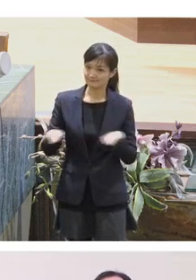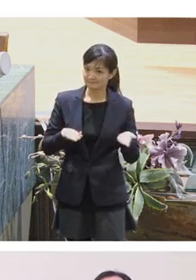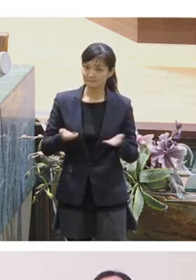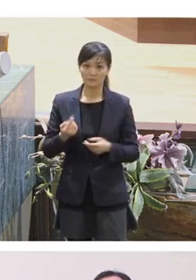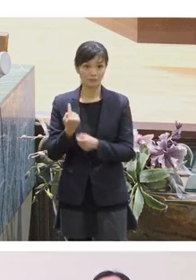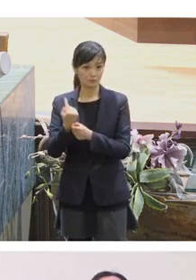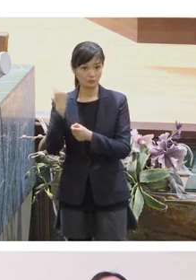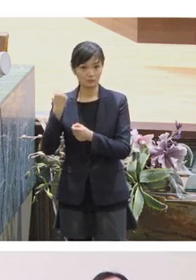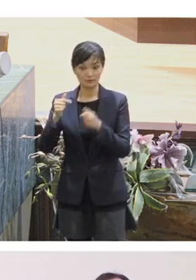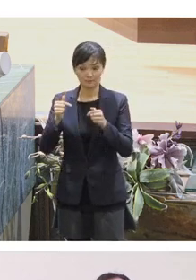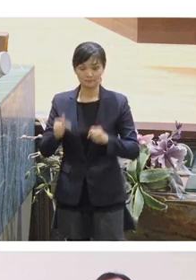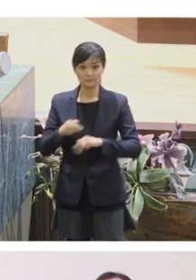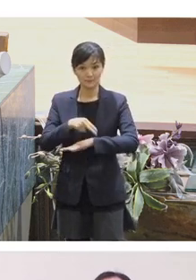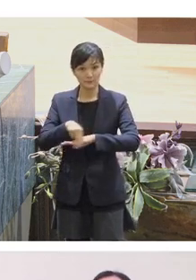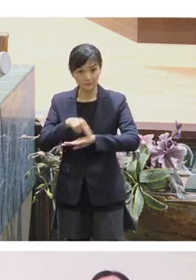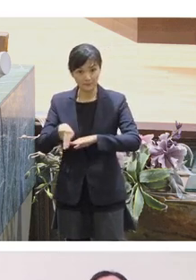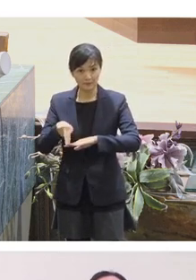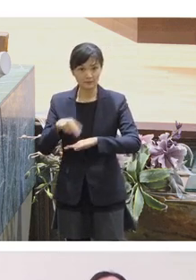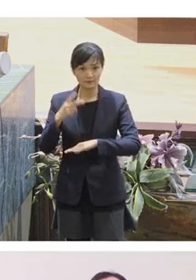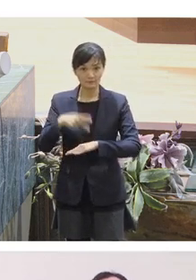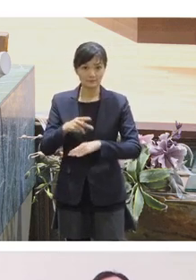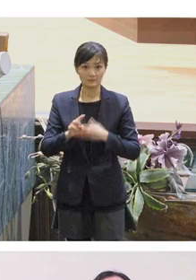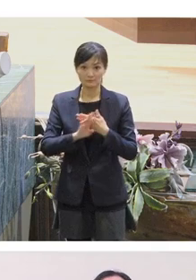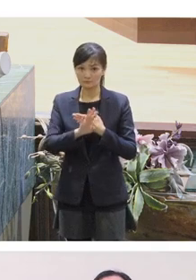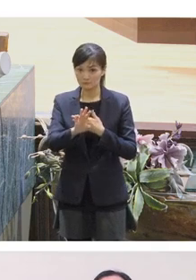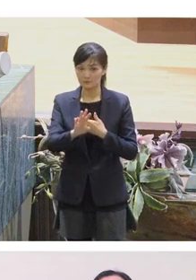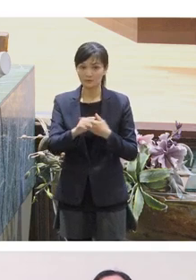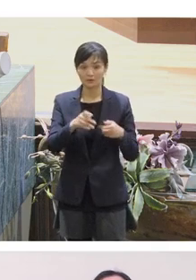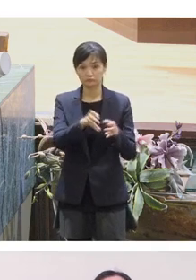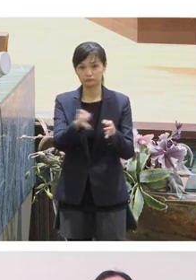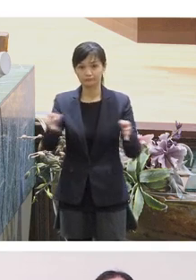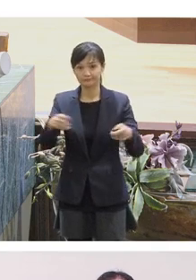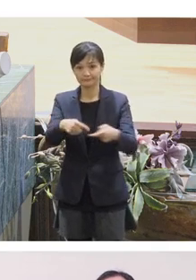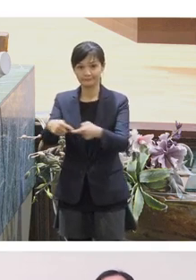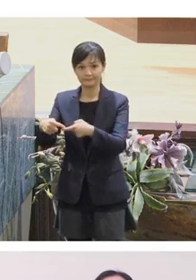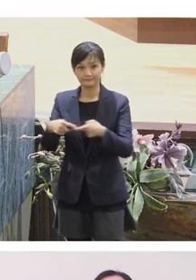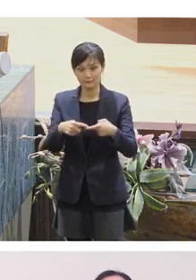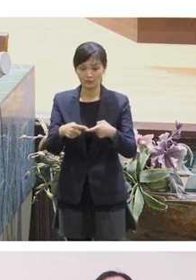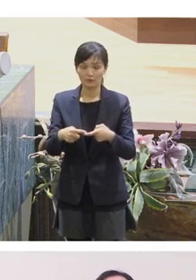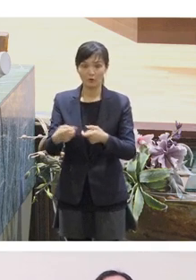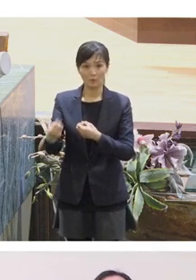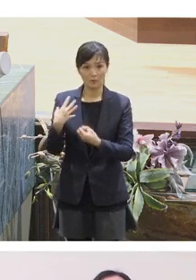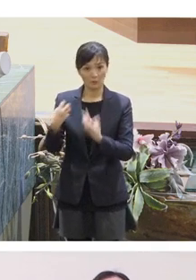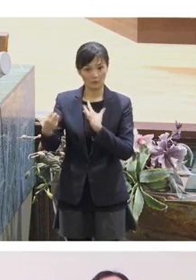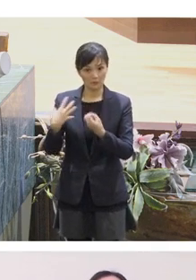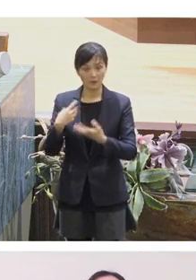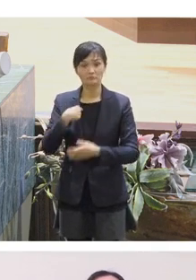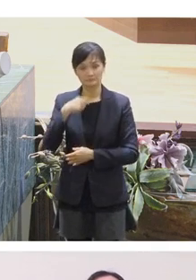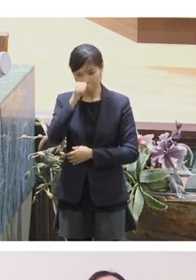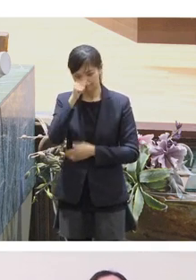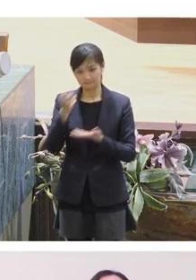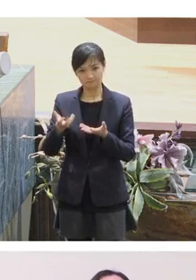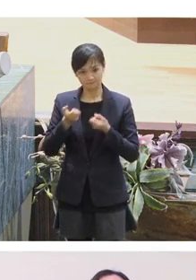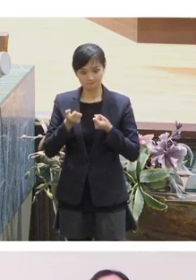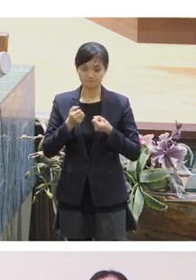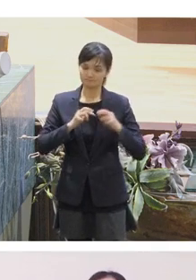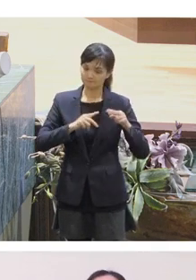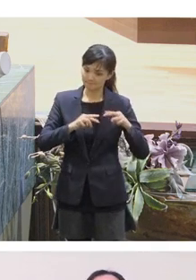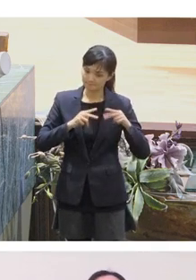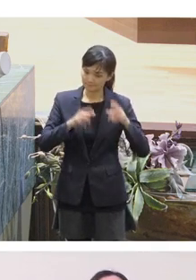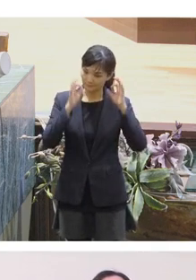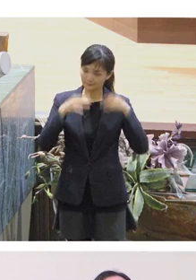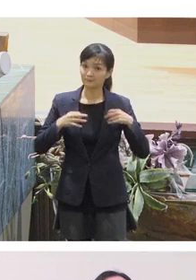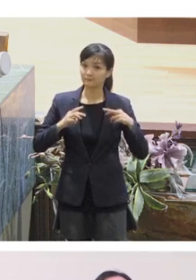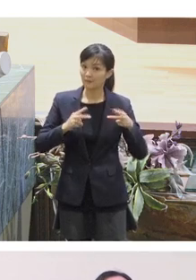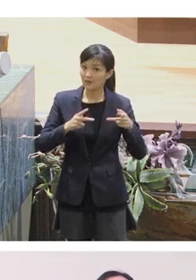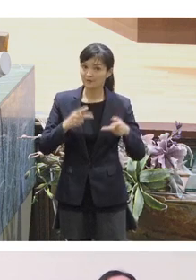的那个版本，那大家有很多批评指教，有两份联署等等，那我们就照单全收，然后就变成我们新的版本，所以有空可以